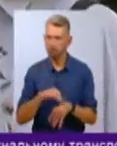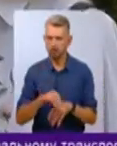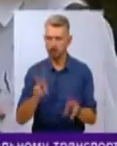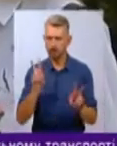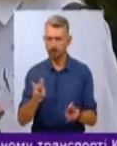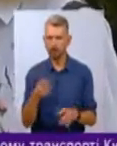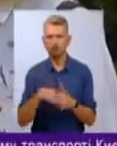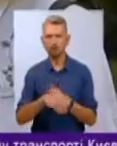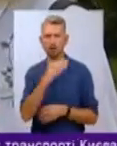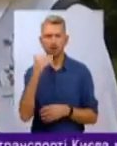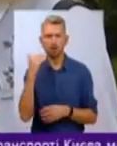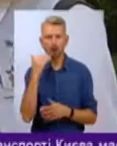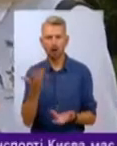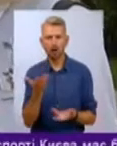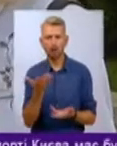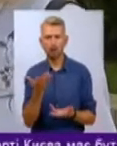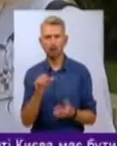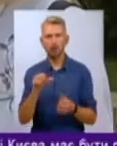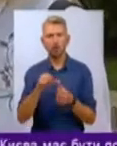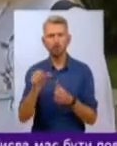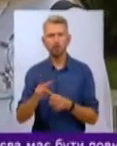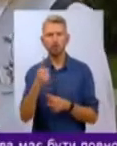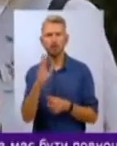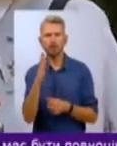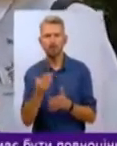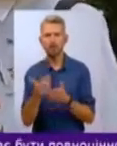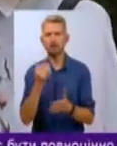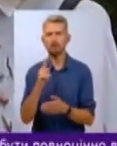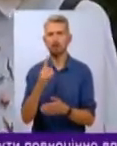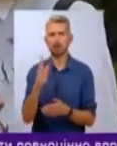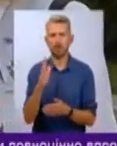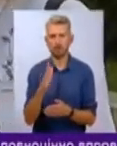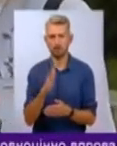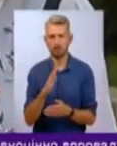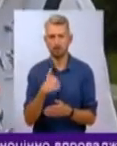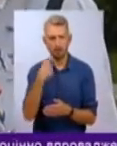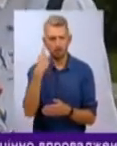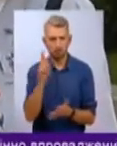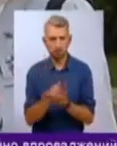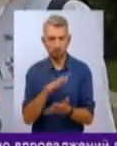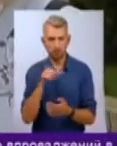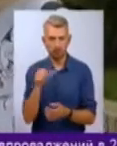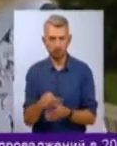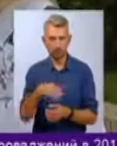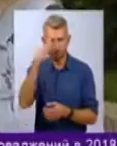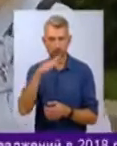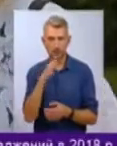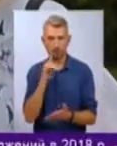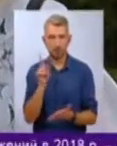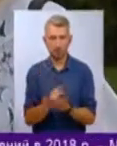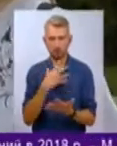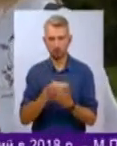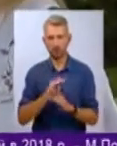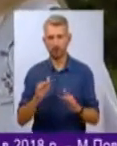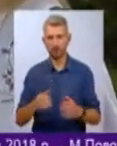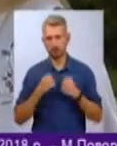Дуже багато її виключають, особливо на 1 вересня. Ну, перед 1 вересня вважаю, що мали її включити, оскільки там батьки мають привезти своїх